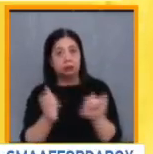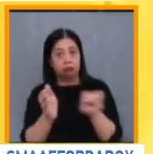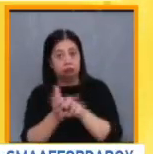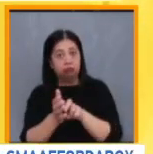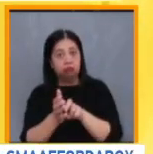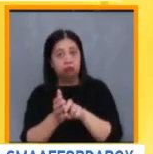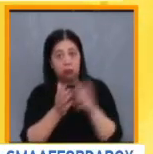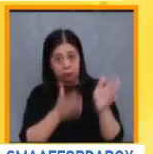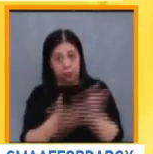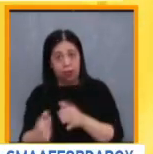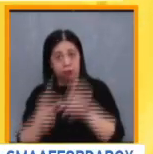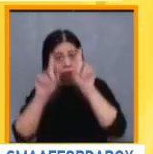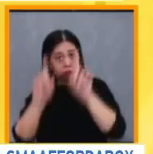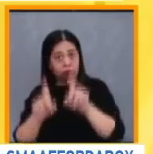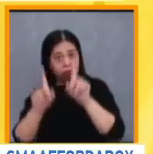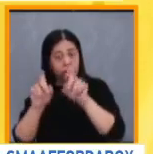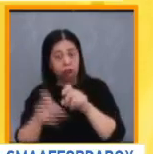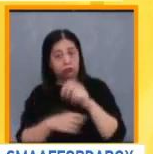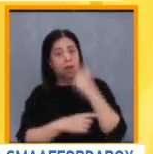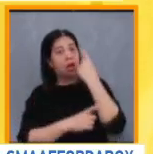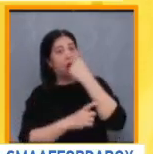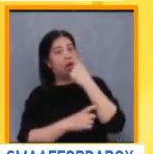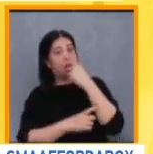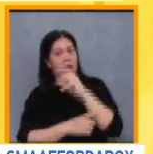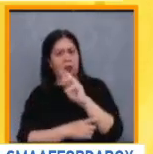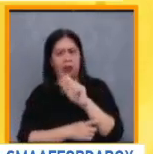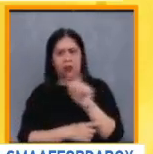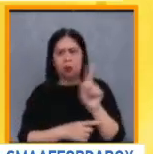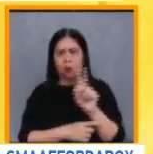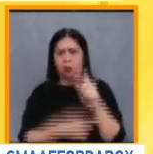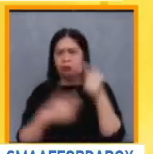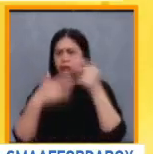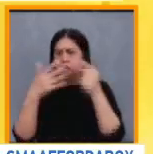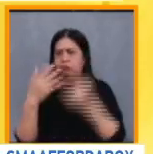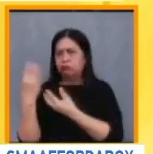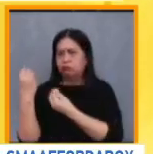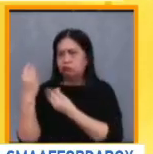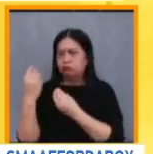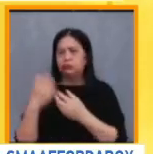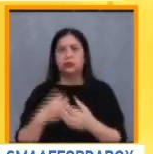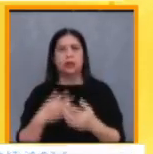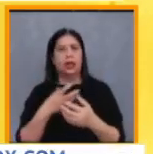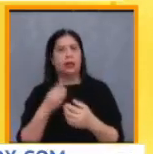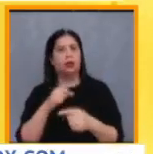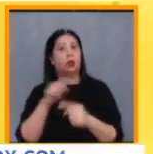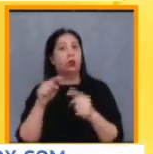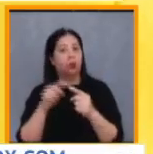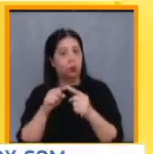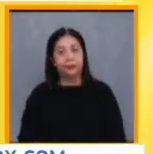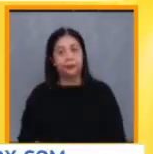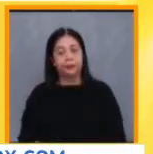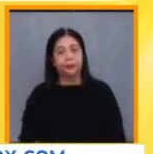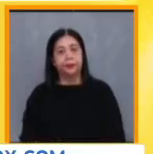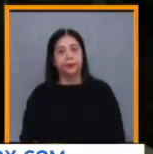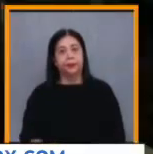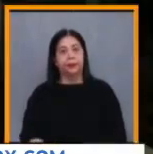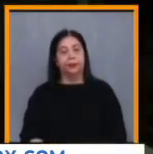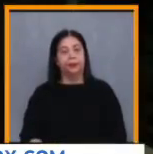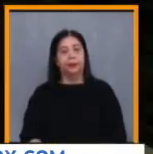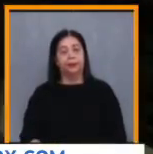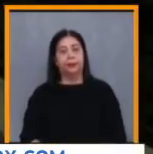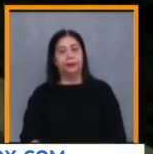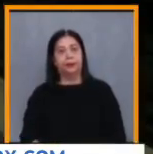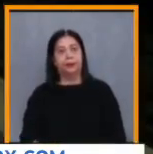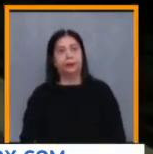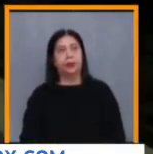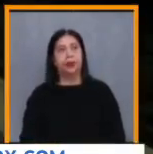i-antigen test dyan sa MRT. Ano ang detalye niyan at kailan ba kung sakasakali po pwedeng simulan yan? Connie, hindi pa